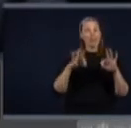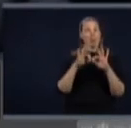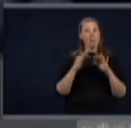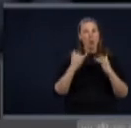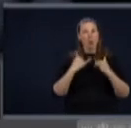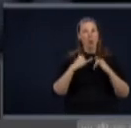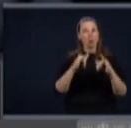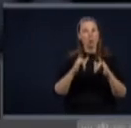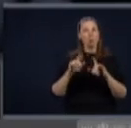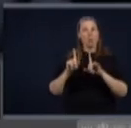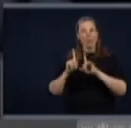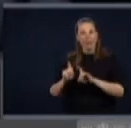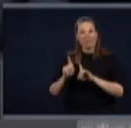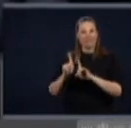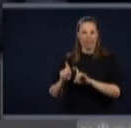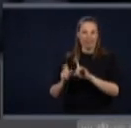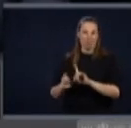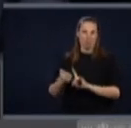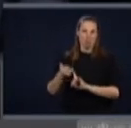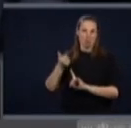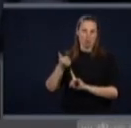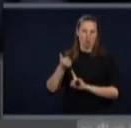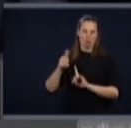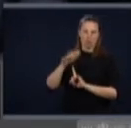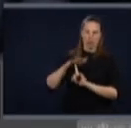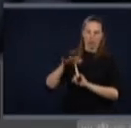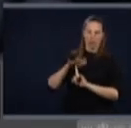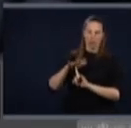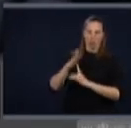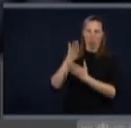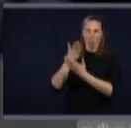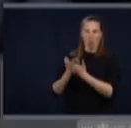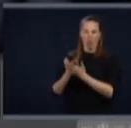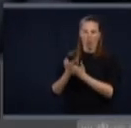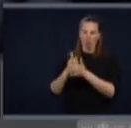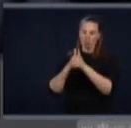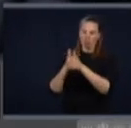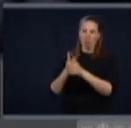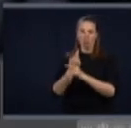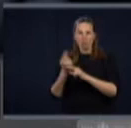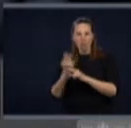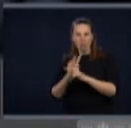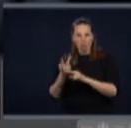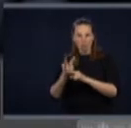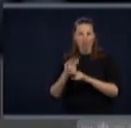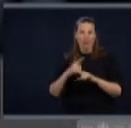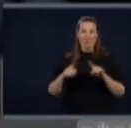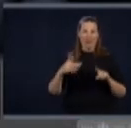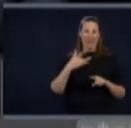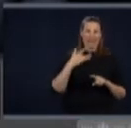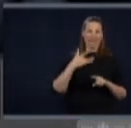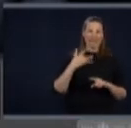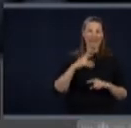de tests pour suivre la situation au fur et à mesure au cours des prochaines semaines. Mais je n'ai pas